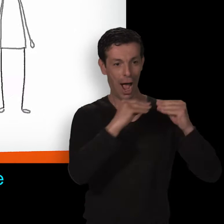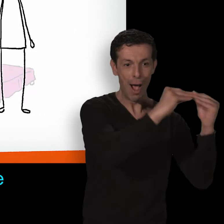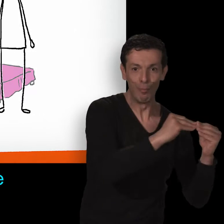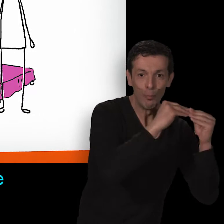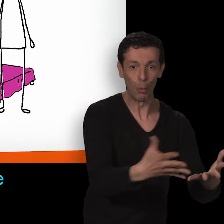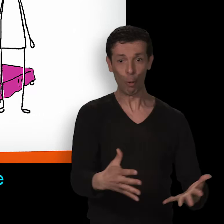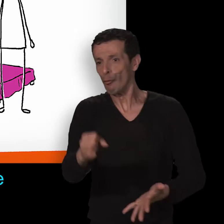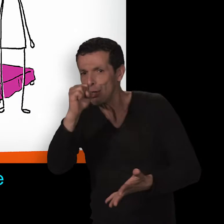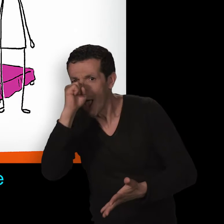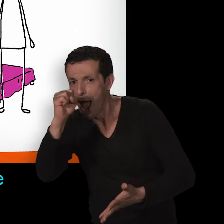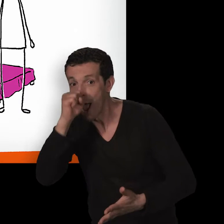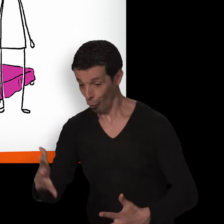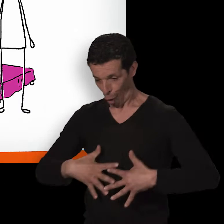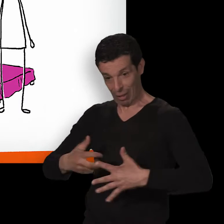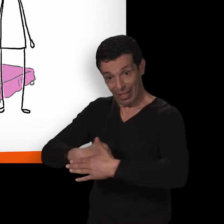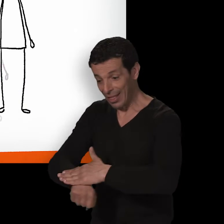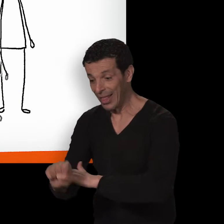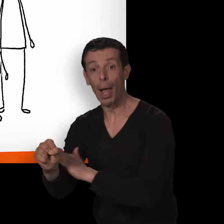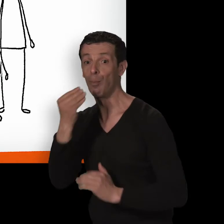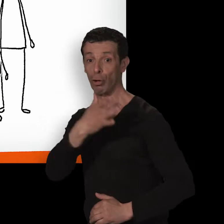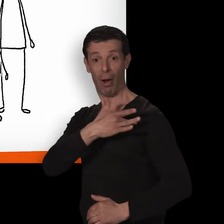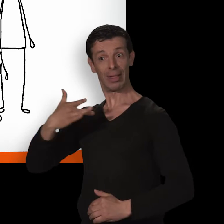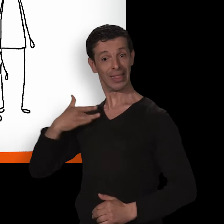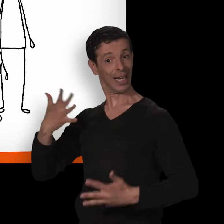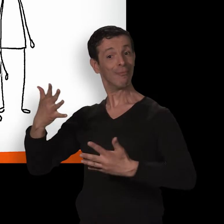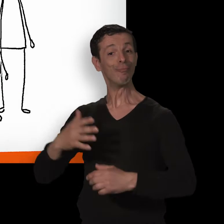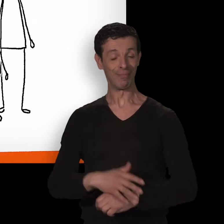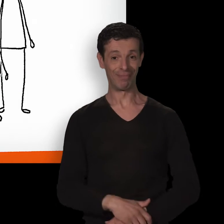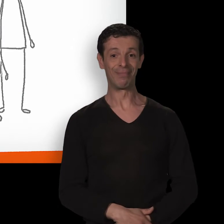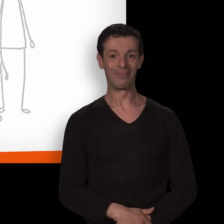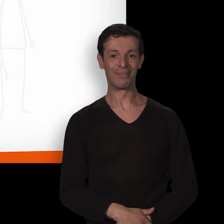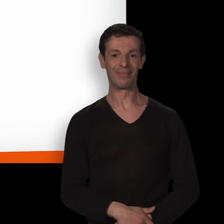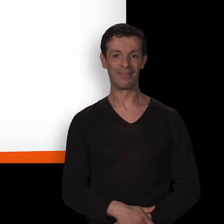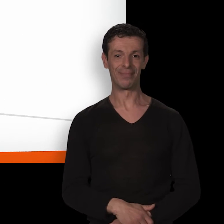d'avoir une vie amoureuse et sexuelle, et aussi d'avoir des enfants en bonne santé.